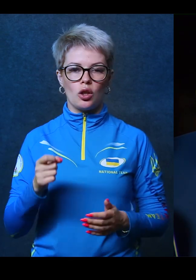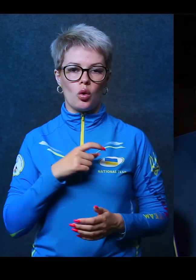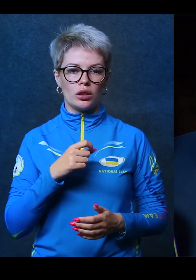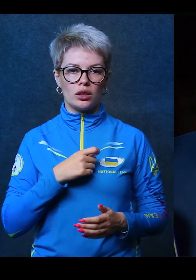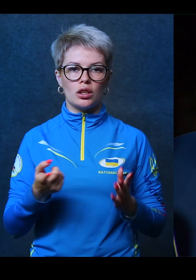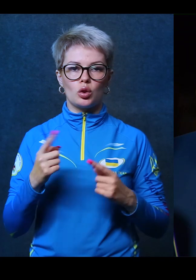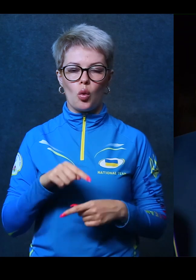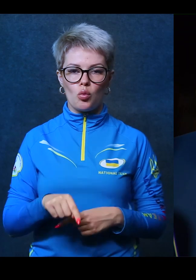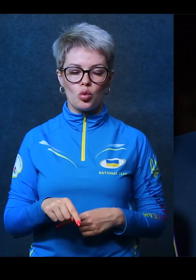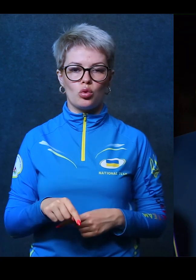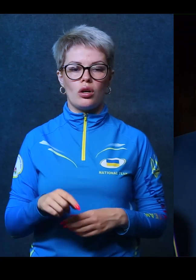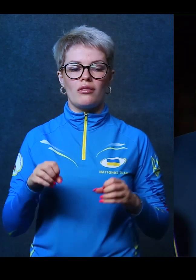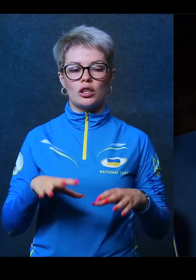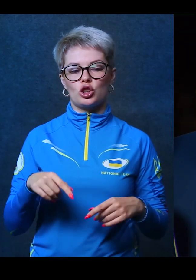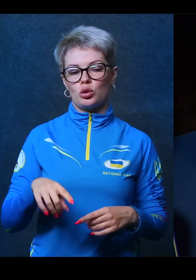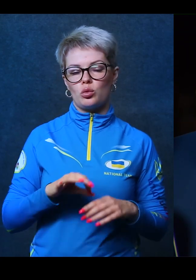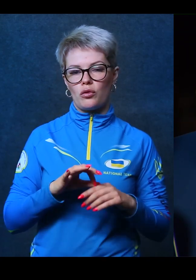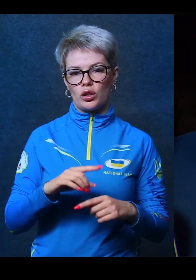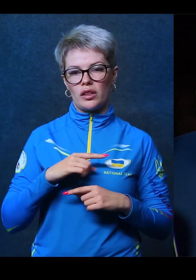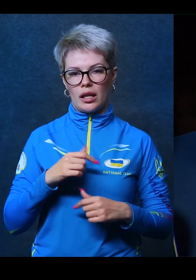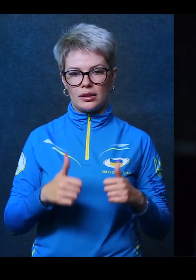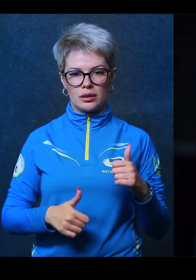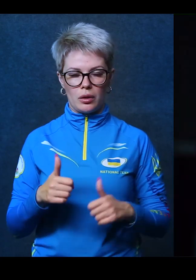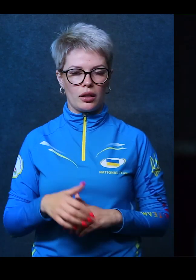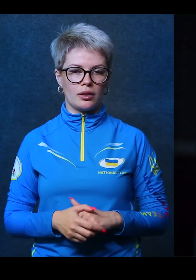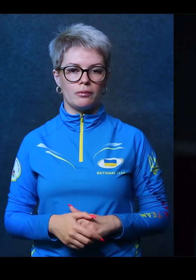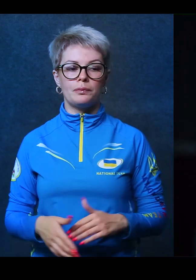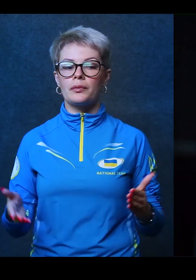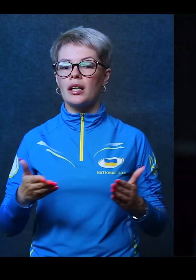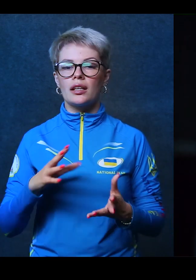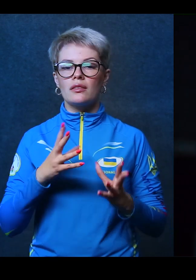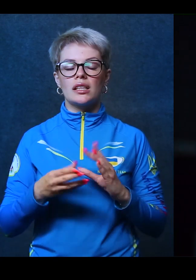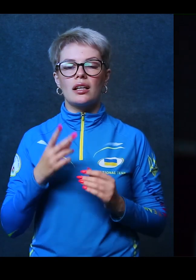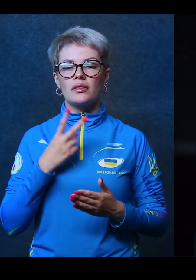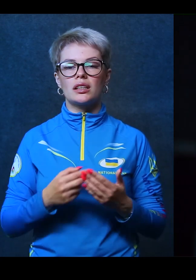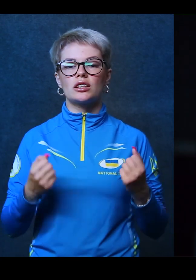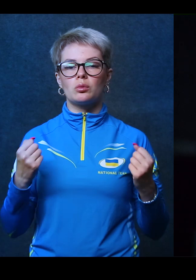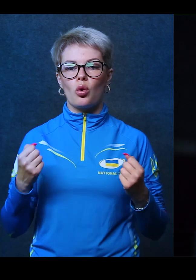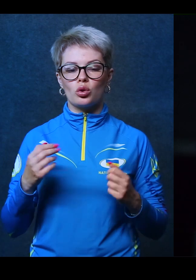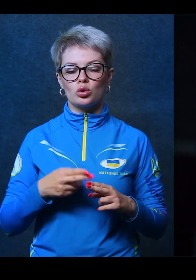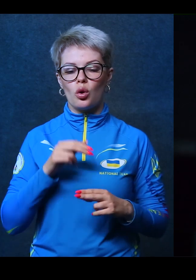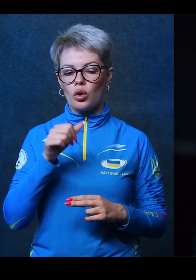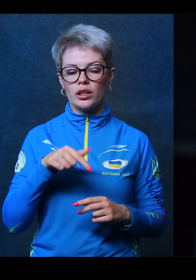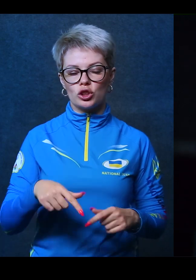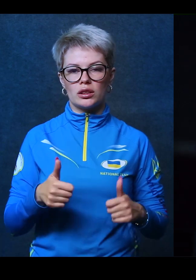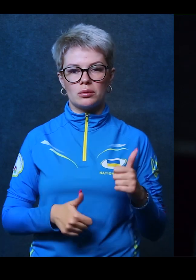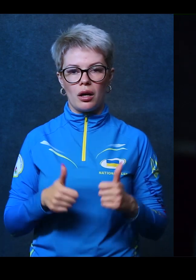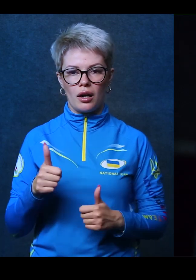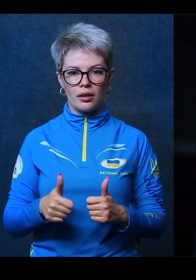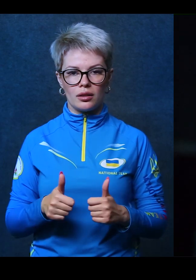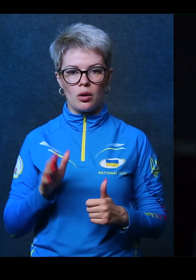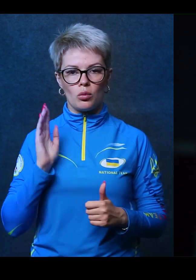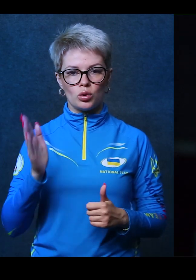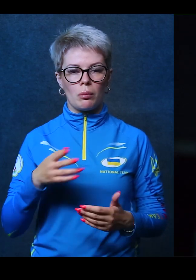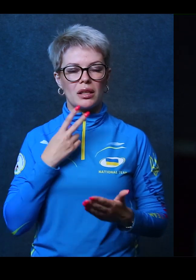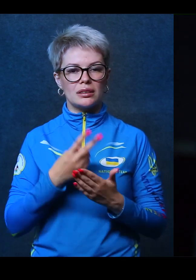тому вирішили тут проводити фінальні змагання. Які взагалі види спорту в цьогорічних змагань